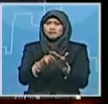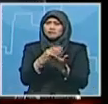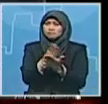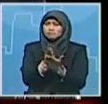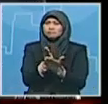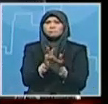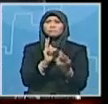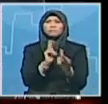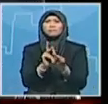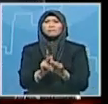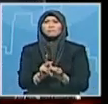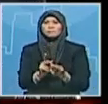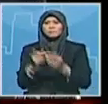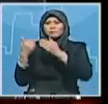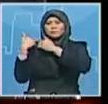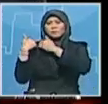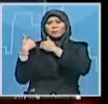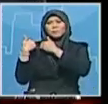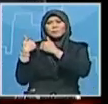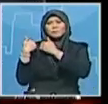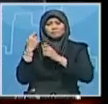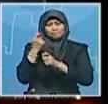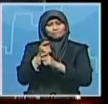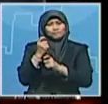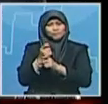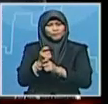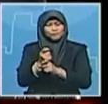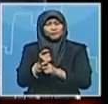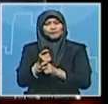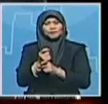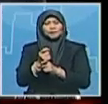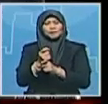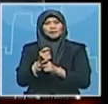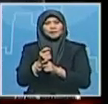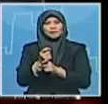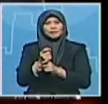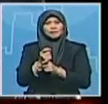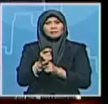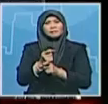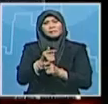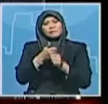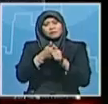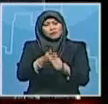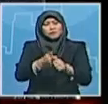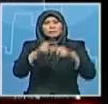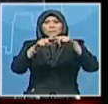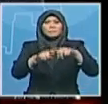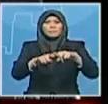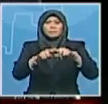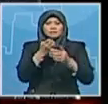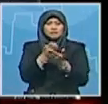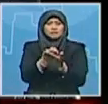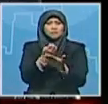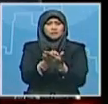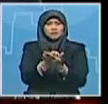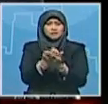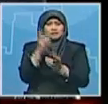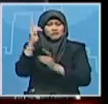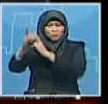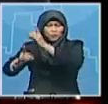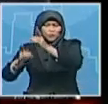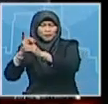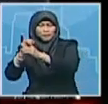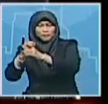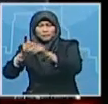kita melaksanakan tanggungjawab dan tugas kita. Menyedari akan kemampuan kedudukan ekonomi dunia yang